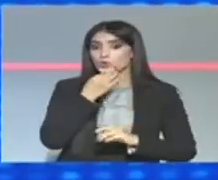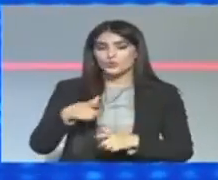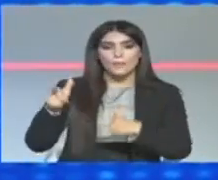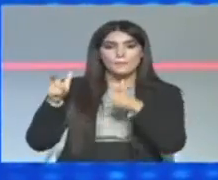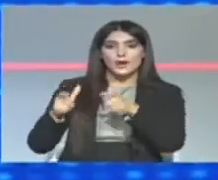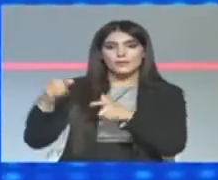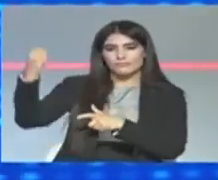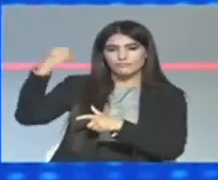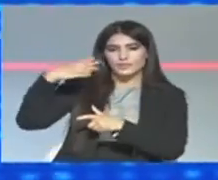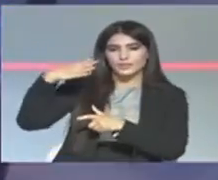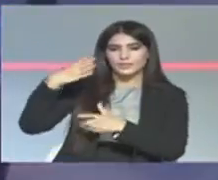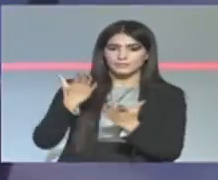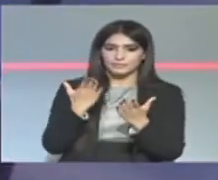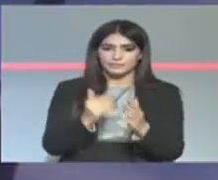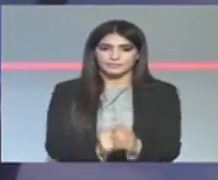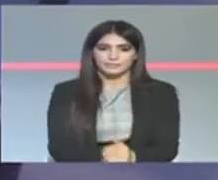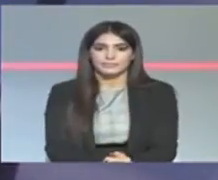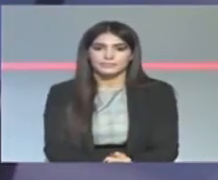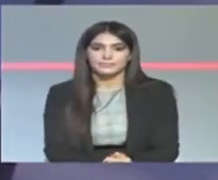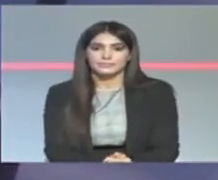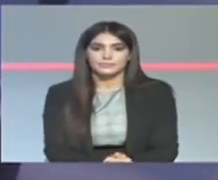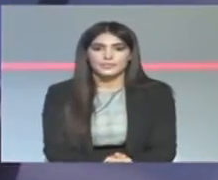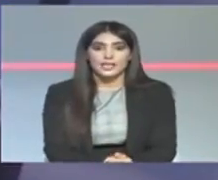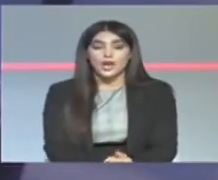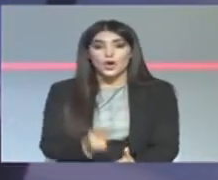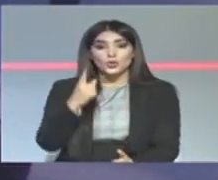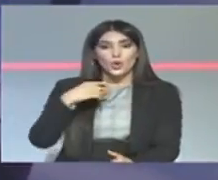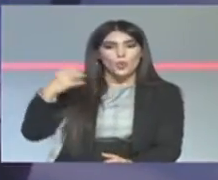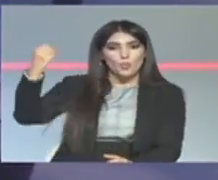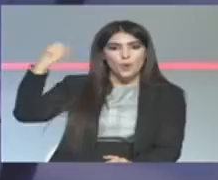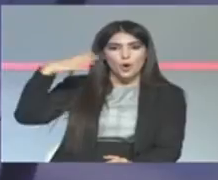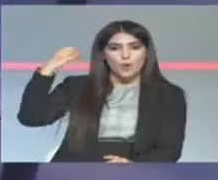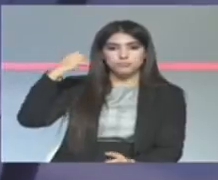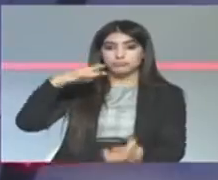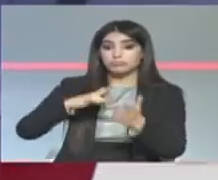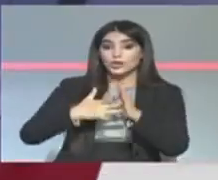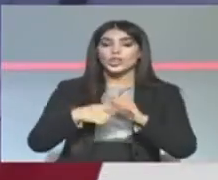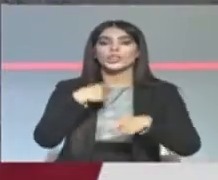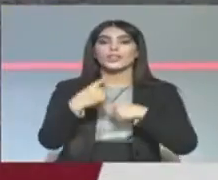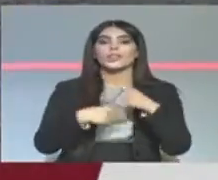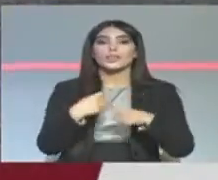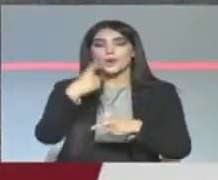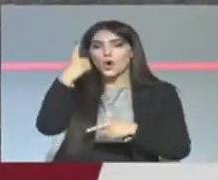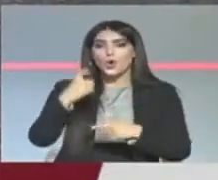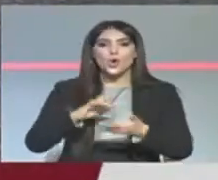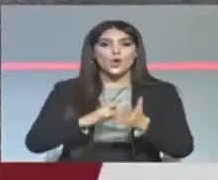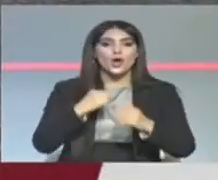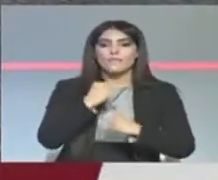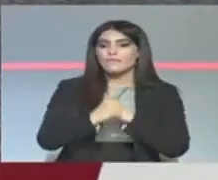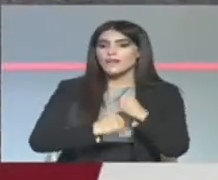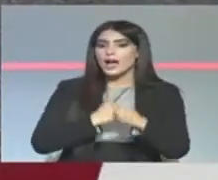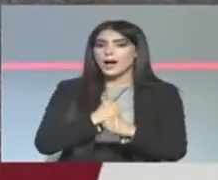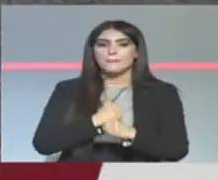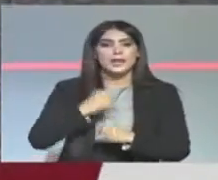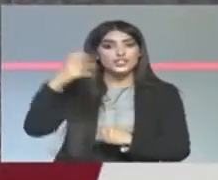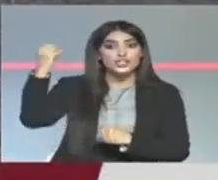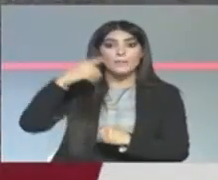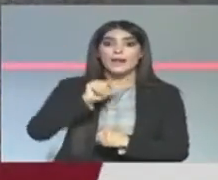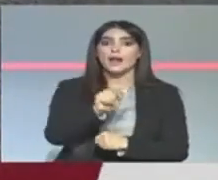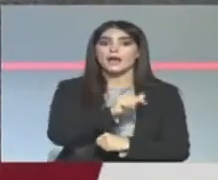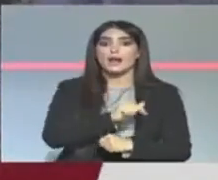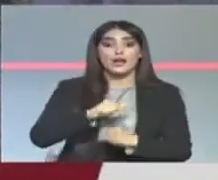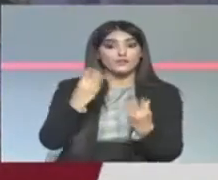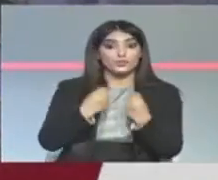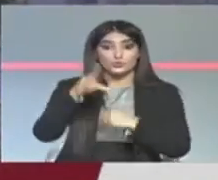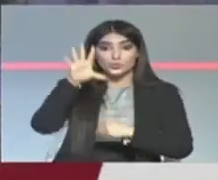النظيفه خيوط الشمس التي لا تكاد تغييب في تونس خلال كل الفصول بفعل التغيرات المناخيه